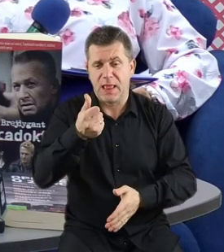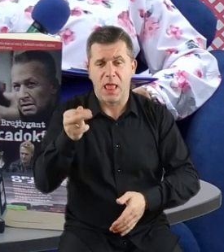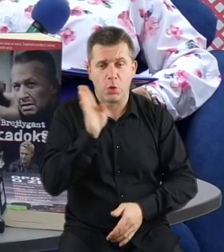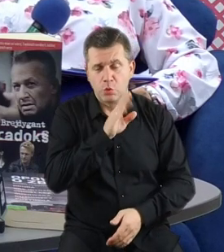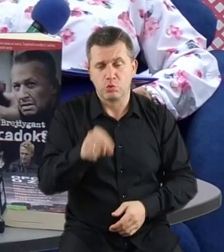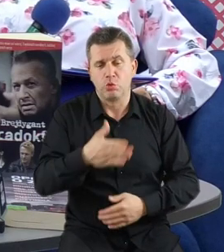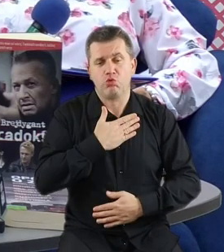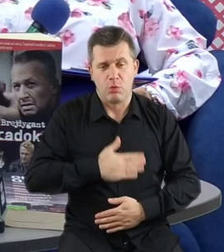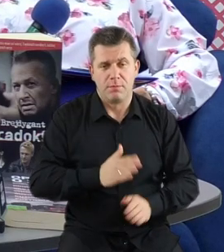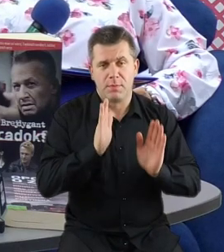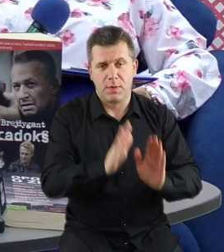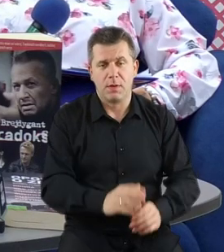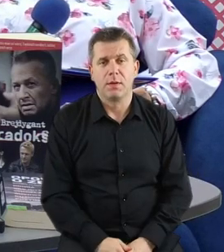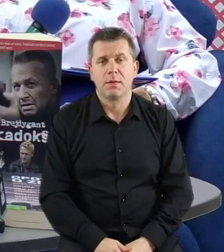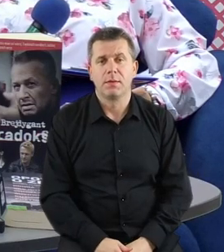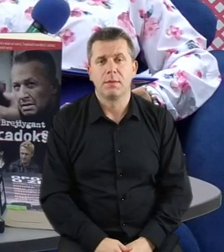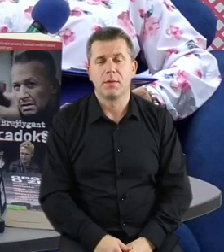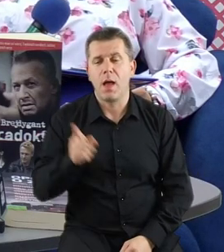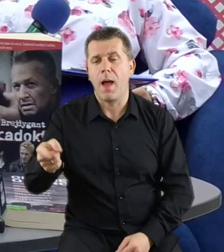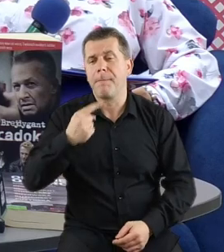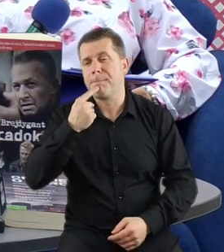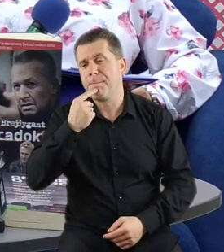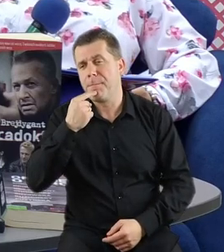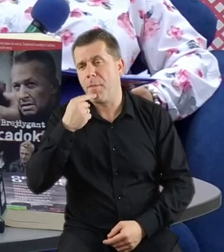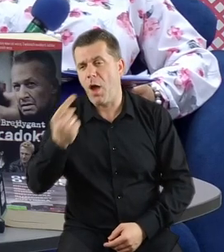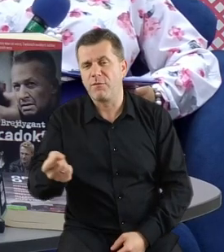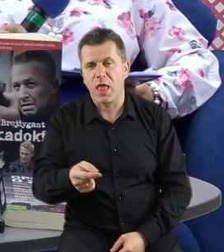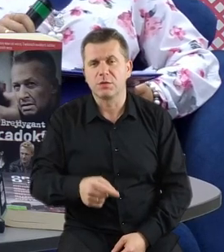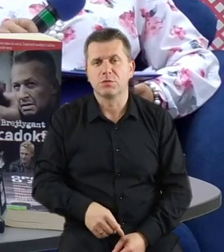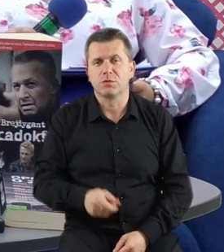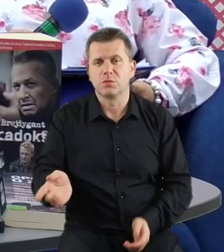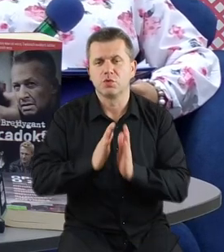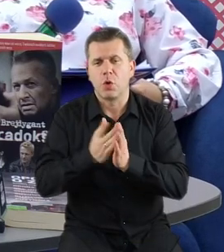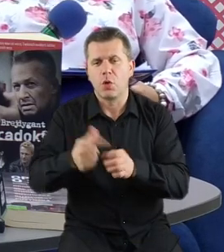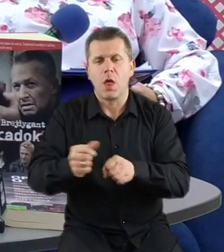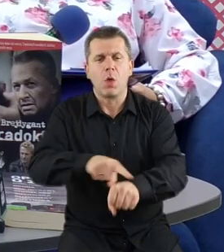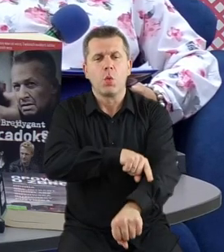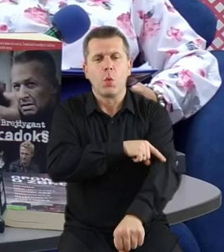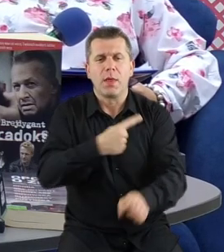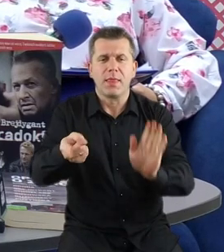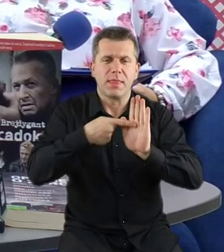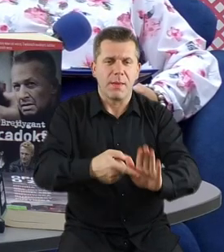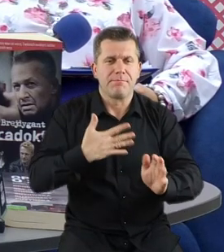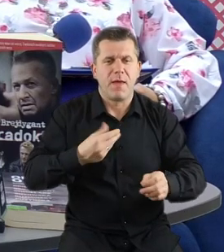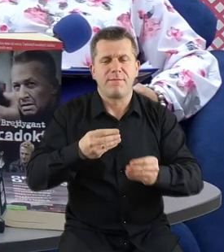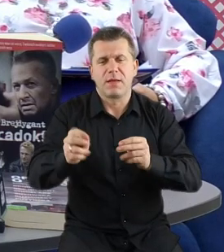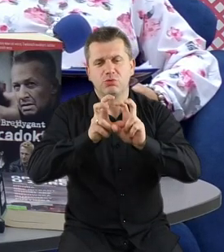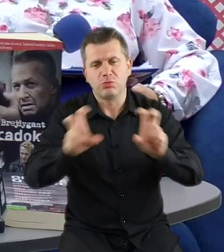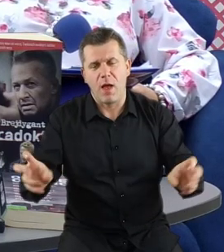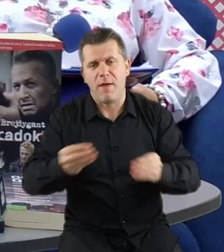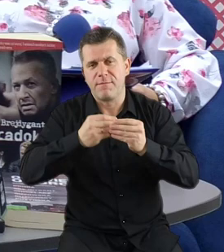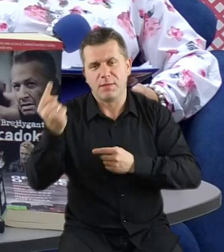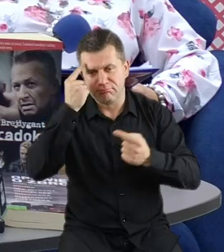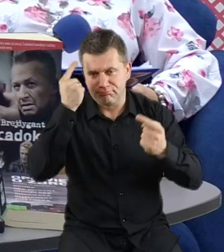pisanie scenariuszy. A powieść, no powieść to przede wszystkim są dłuższe terminy, więc większy